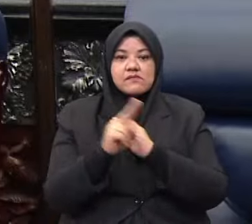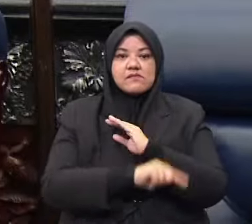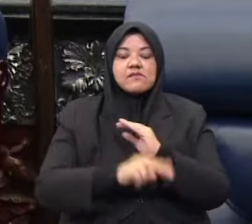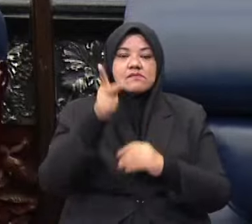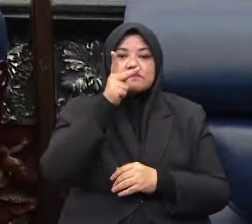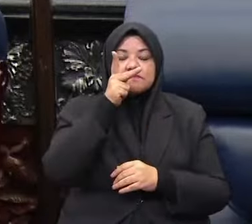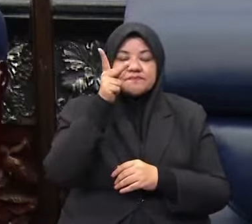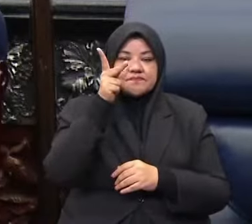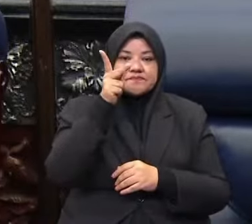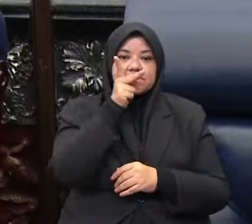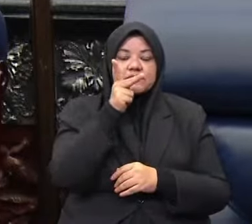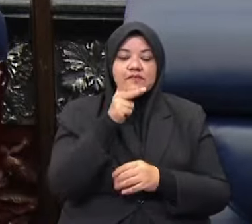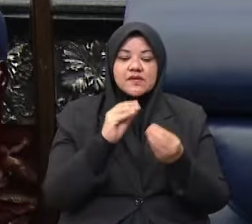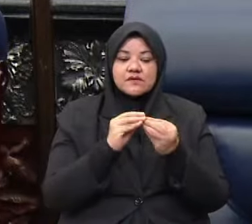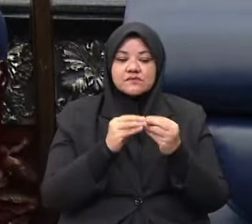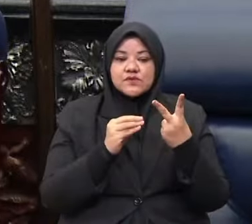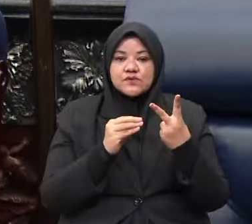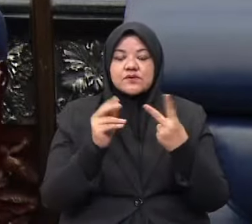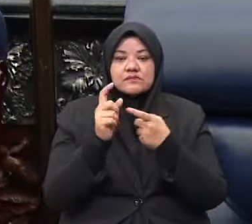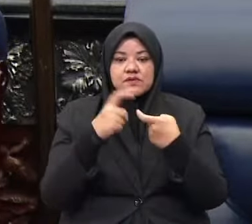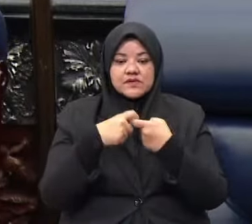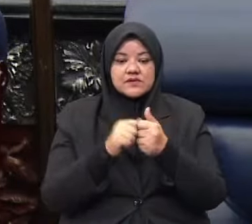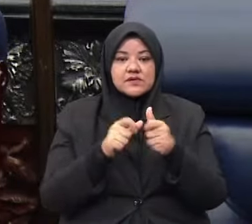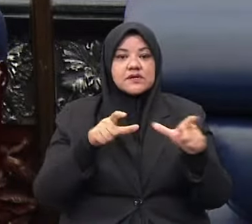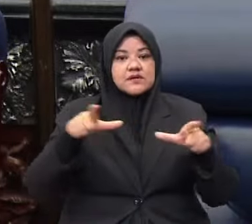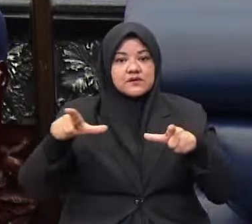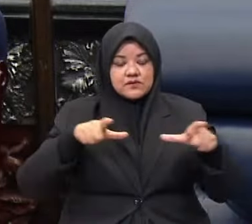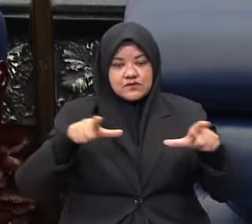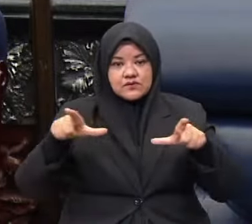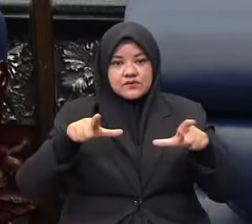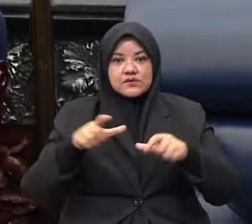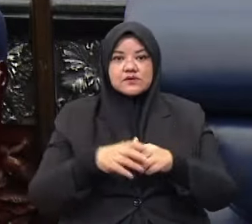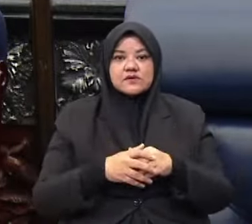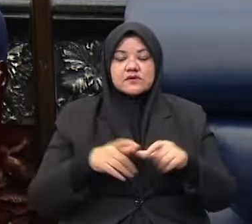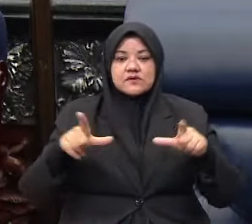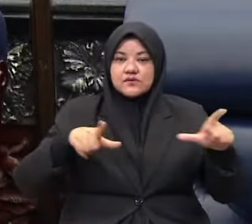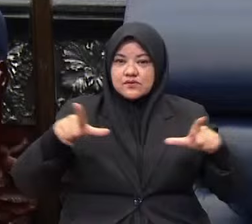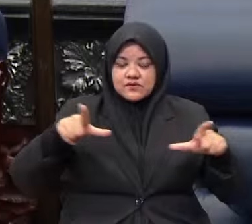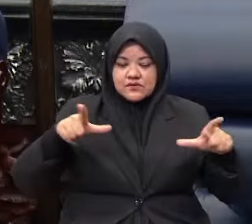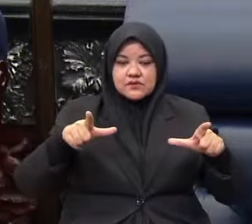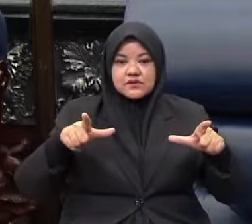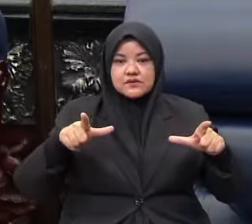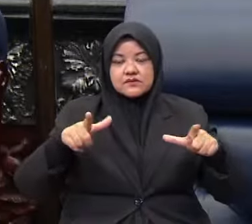Kedah. Yang keduanya berkenaan dengan lori-lori trailer ini.